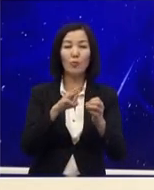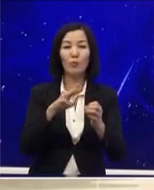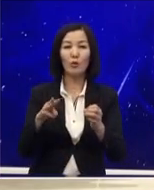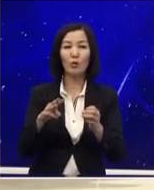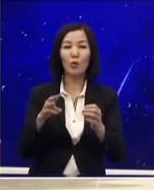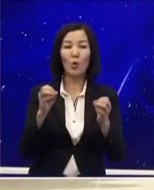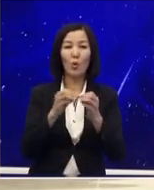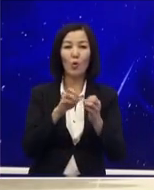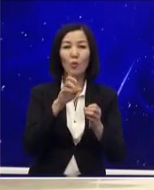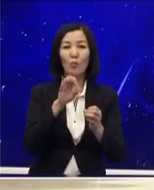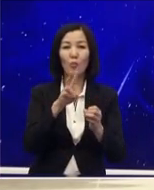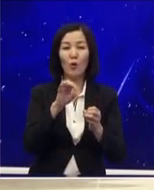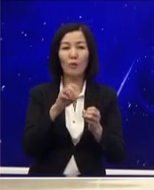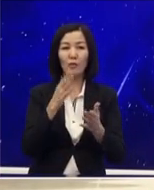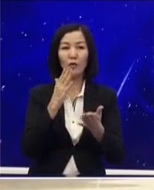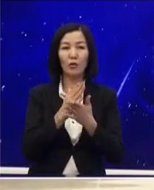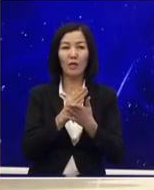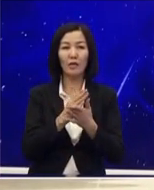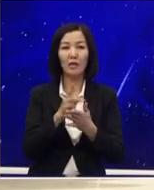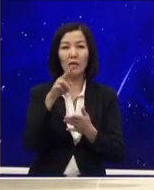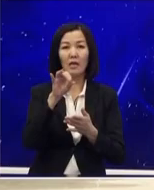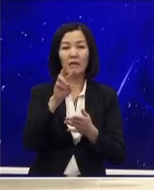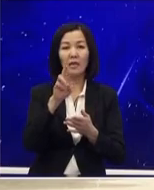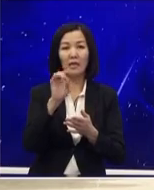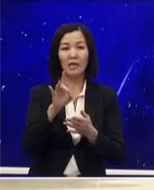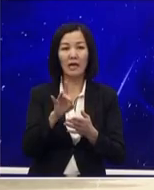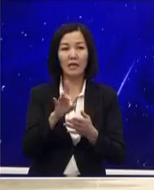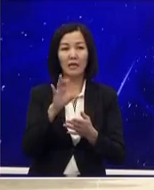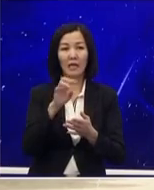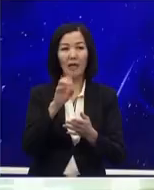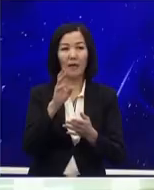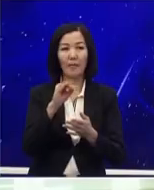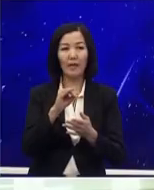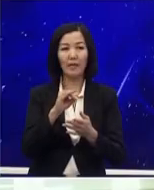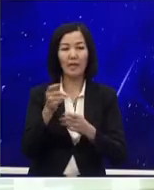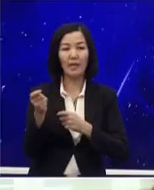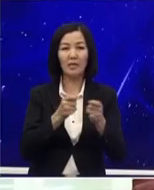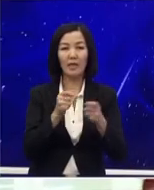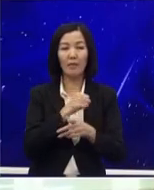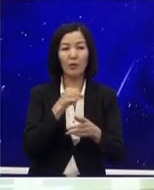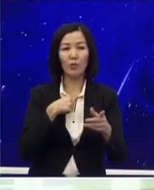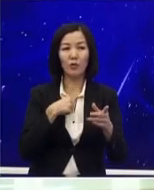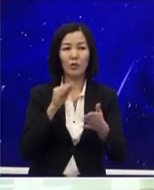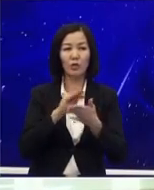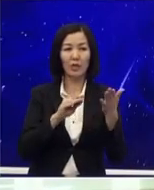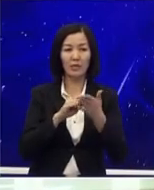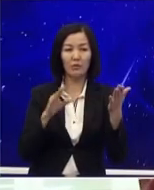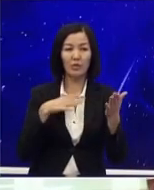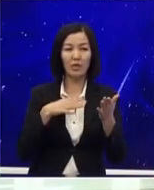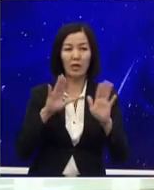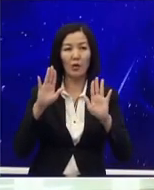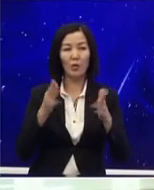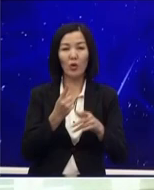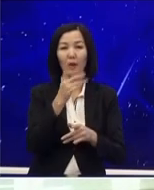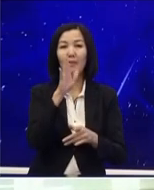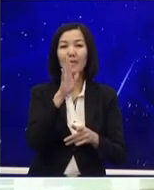бөлімнен тұрады. Авторы белгілі режиссер Данияр Саламат. Сериалдың сценарийін бастан аяқ өзі жазып шыққан. Оқиға желісі бір